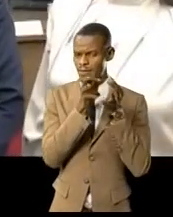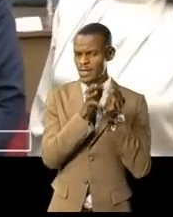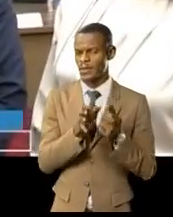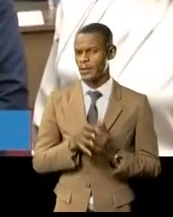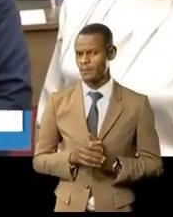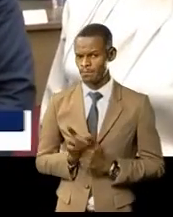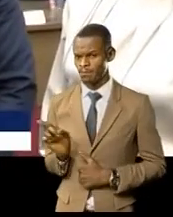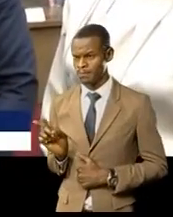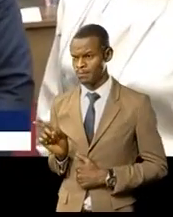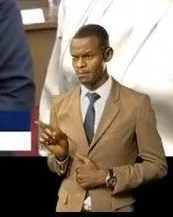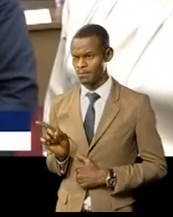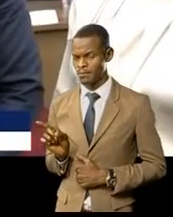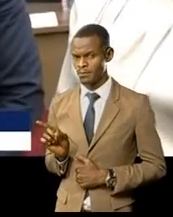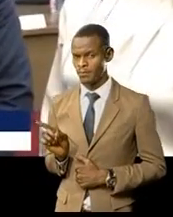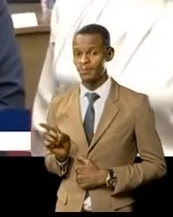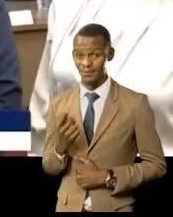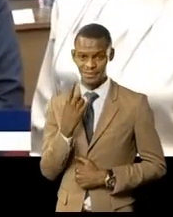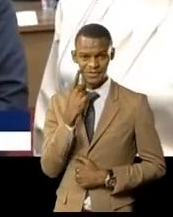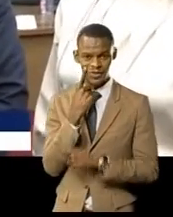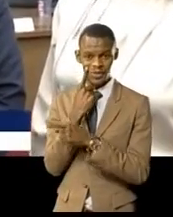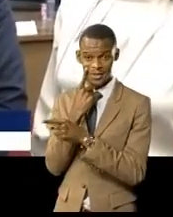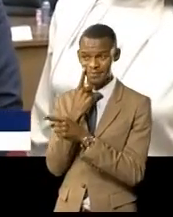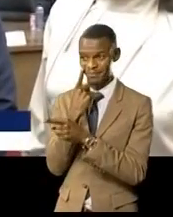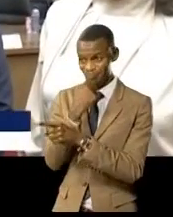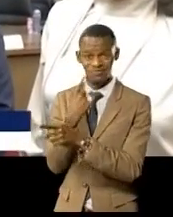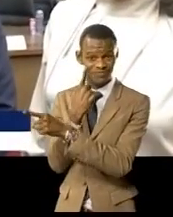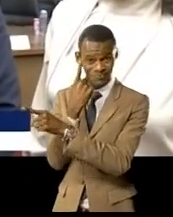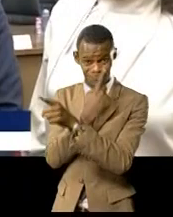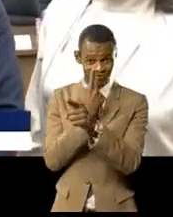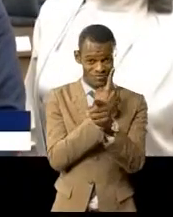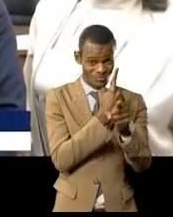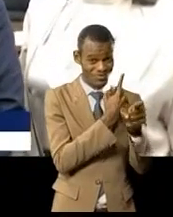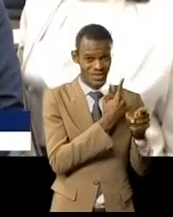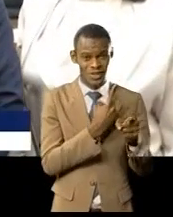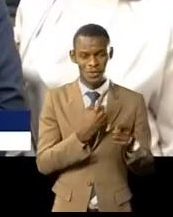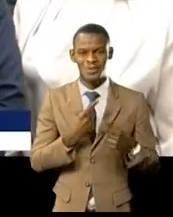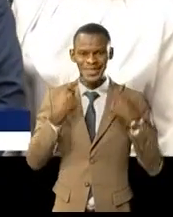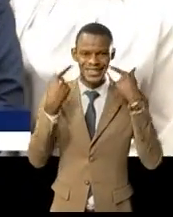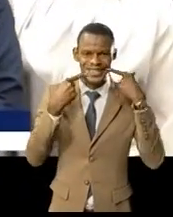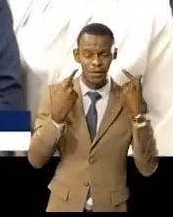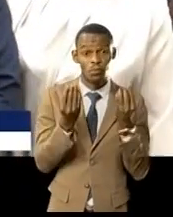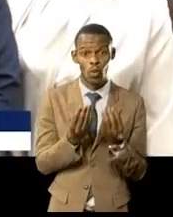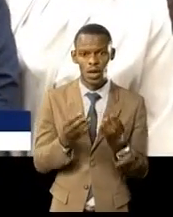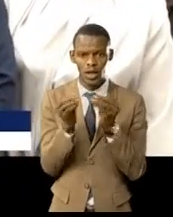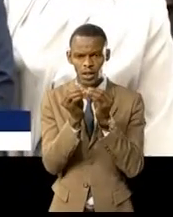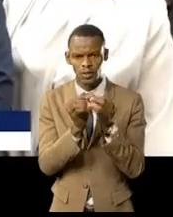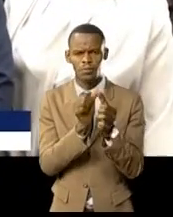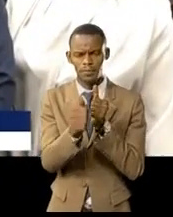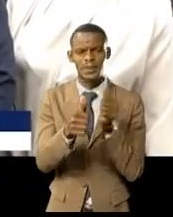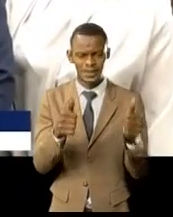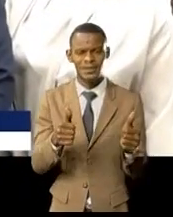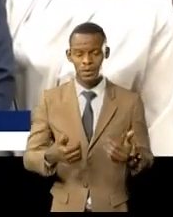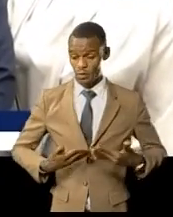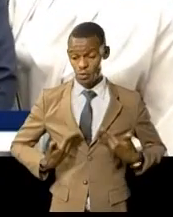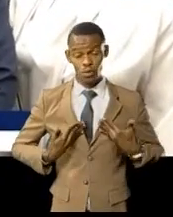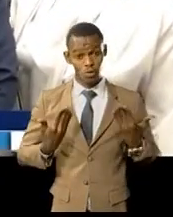vous voyez que tout le monde a un visage radieux. C'est parce que la réunion s'est très très bien passée. Nous avons surtout au-delà